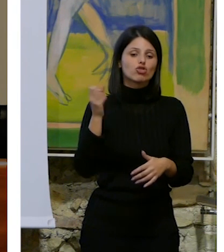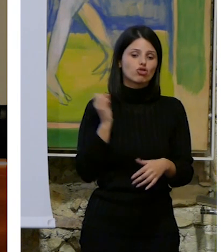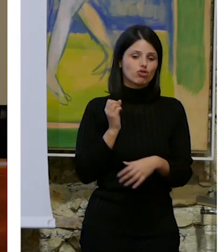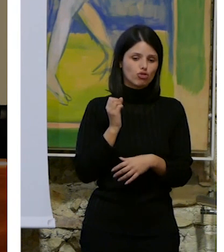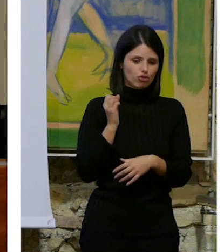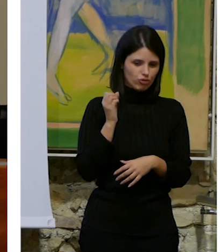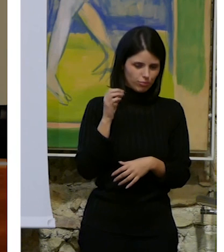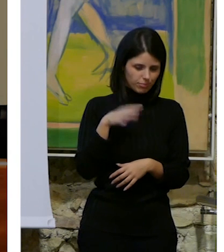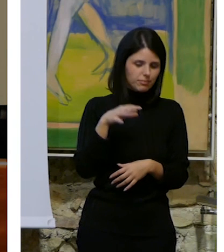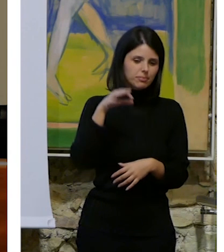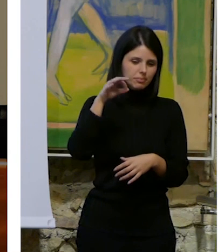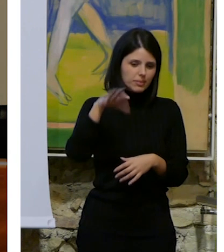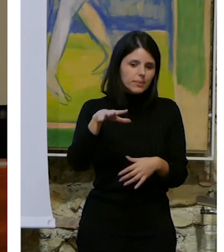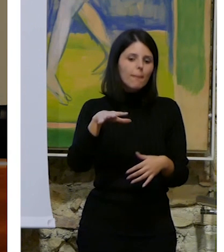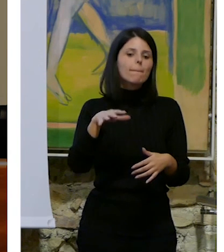Hogarth, però uno.